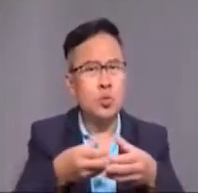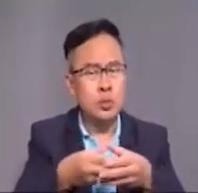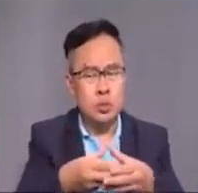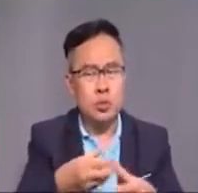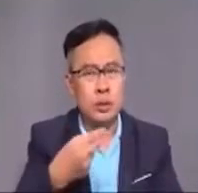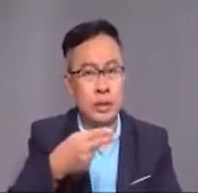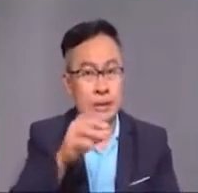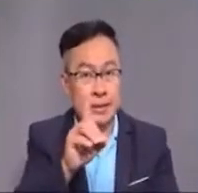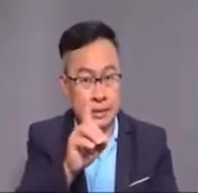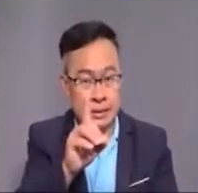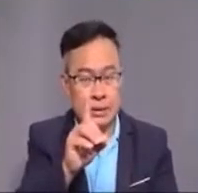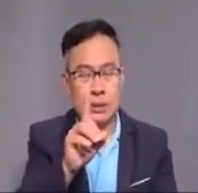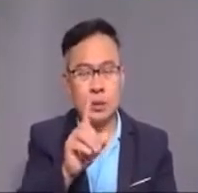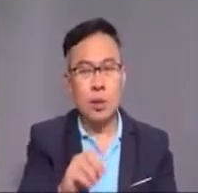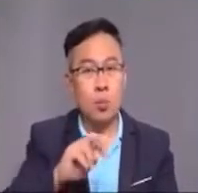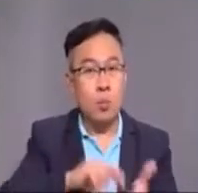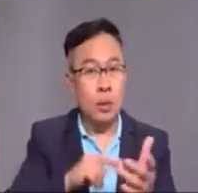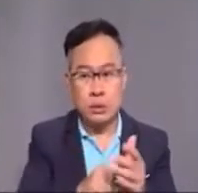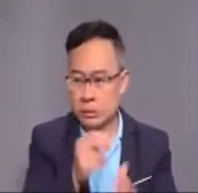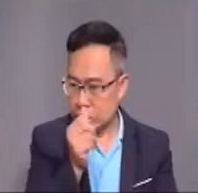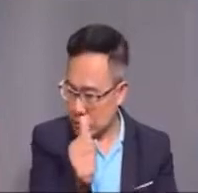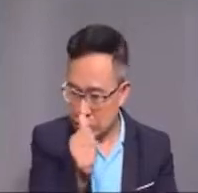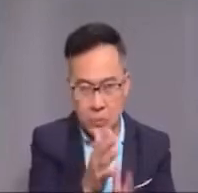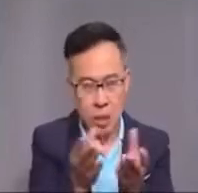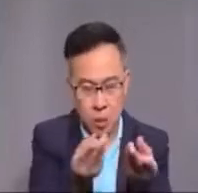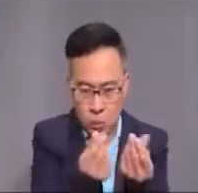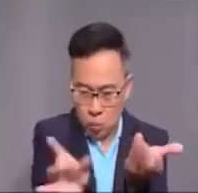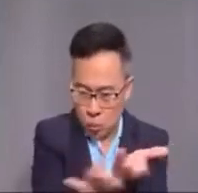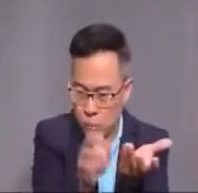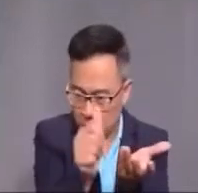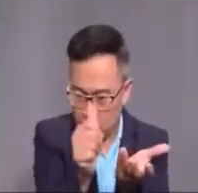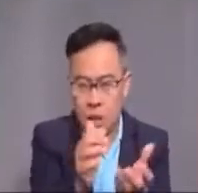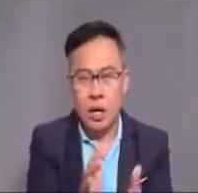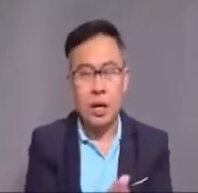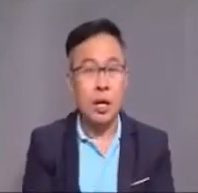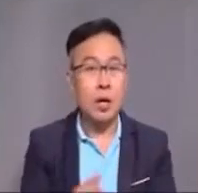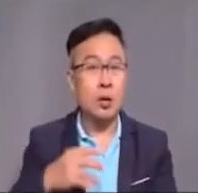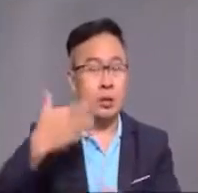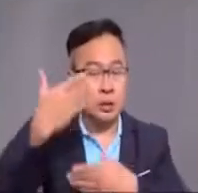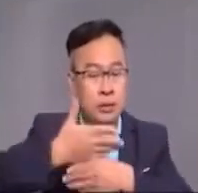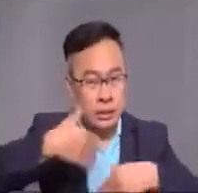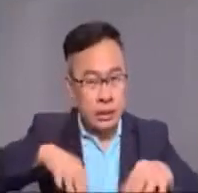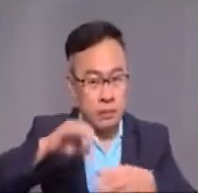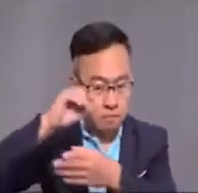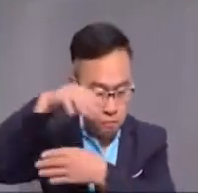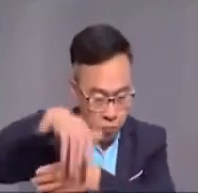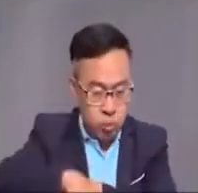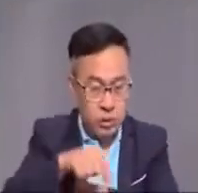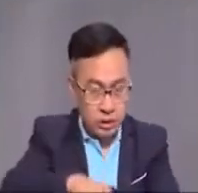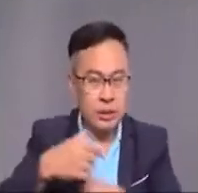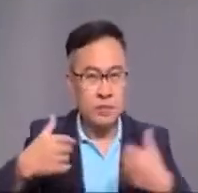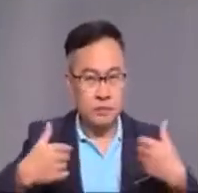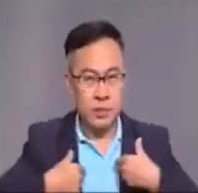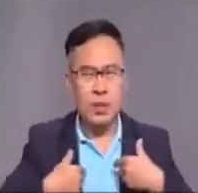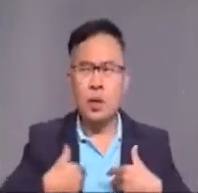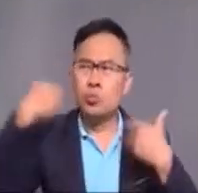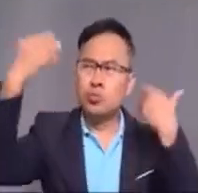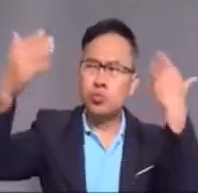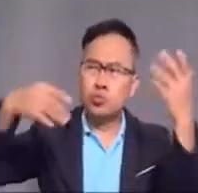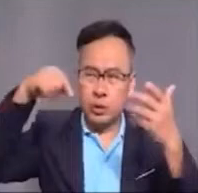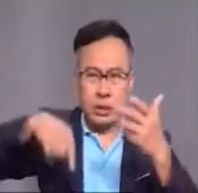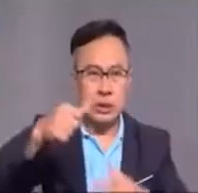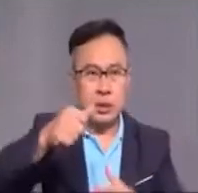มกับชลประทานน้ำเพชรบุรีจะส่งจากที่สูงลงที่ต่ำ ก็เลยทำให้ข้าวออกมาคุณภาพ ดีแล้วก็อากาศเราคือช่วงที่